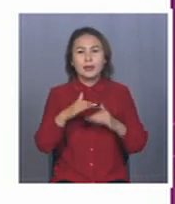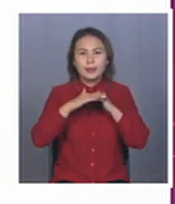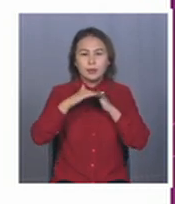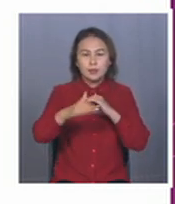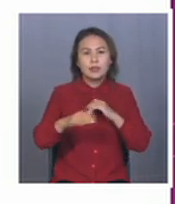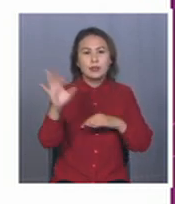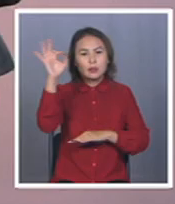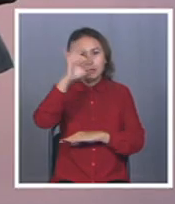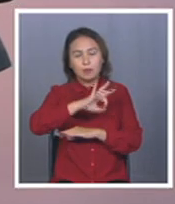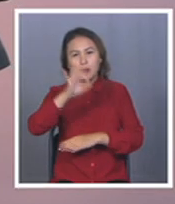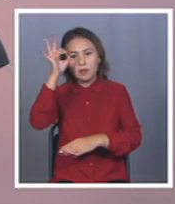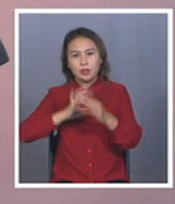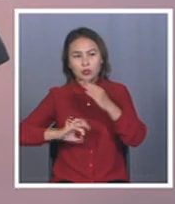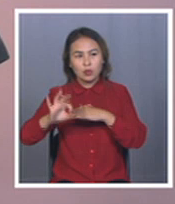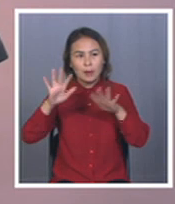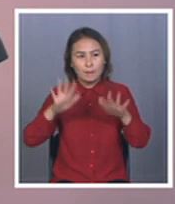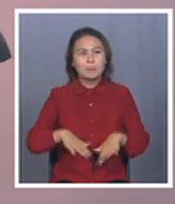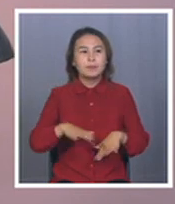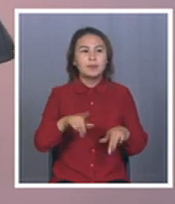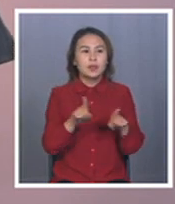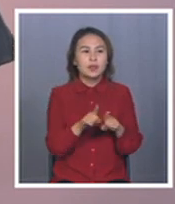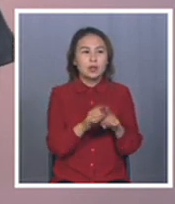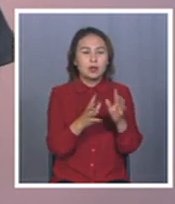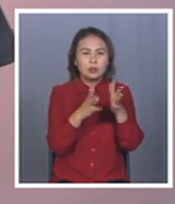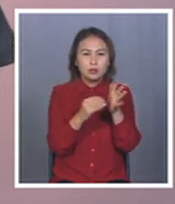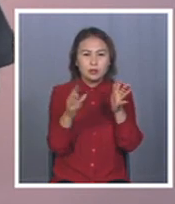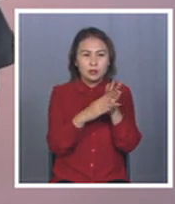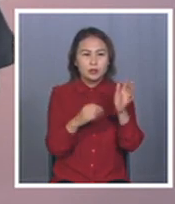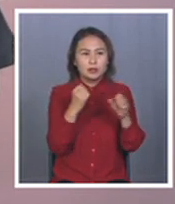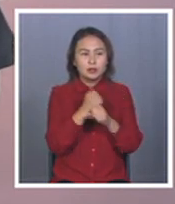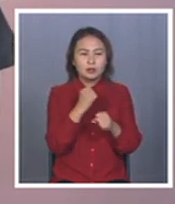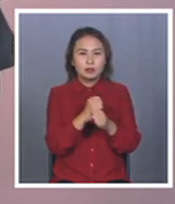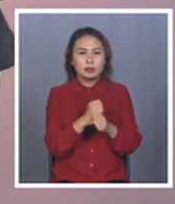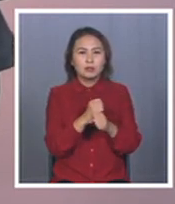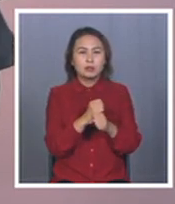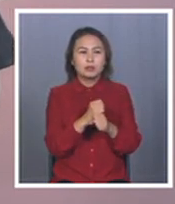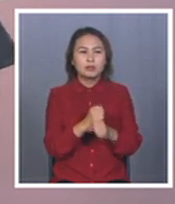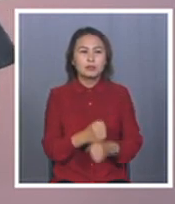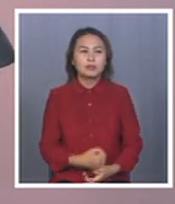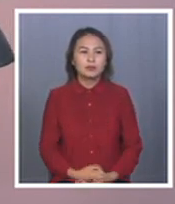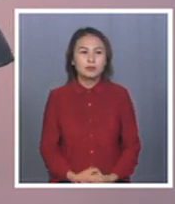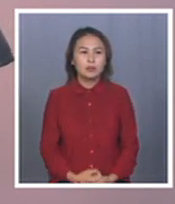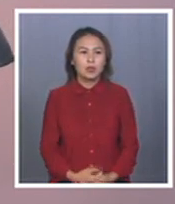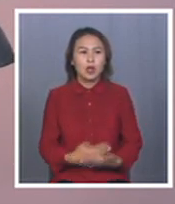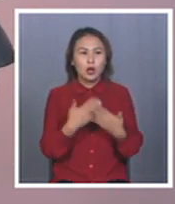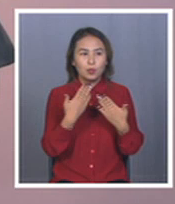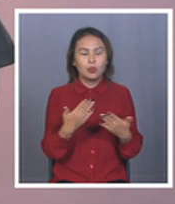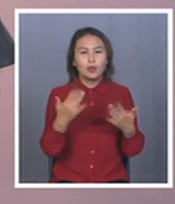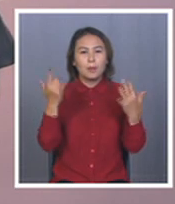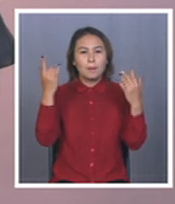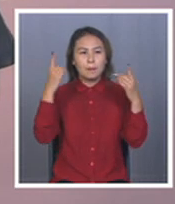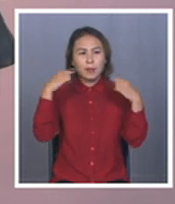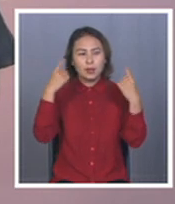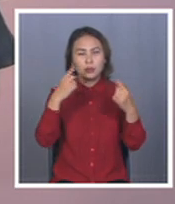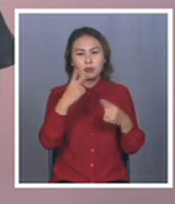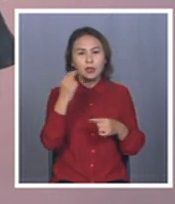мен шығысында биязы жүнді қой шаруашылығы жақсы қолға алынған. Бұл малдың жүні